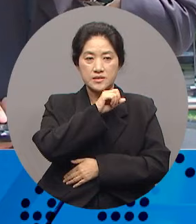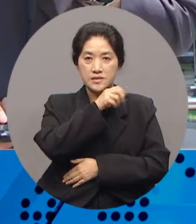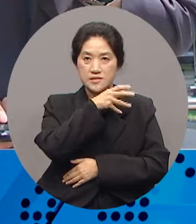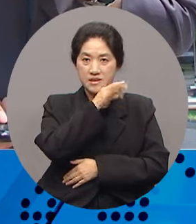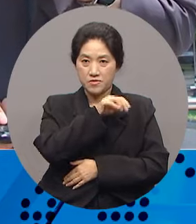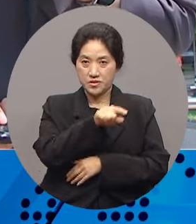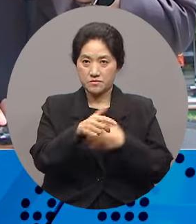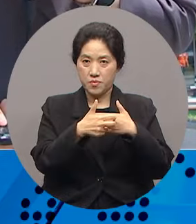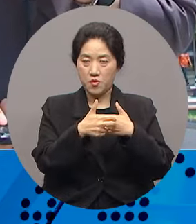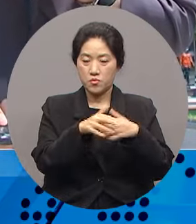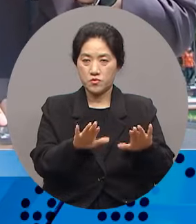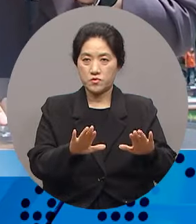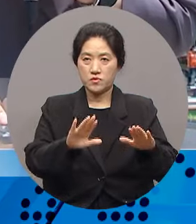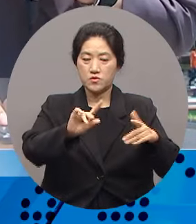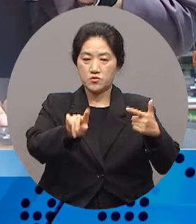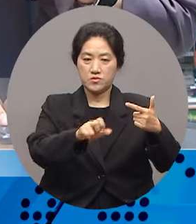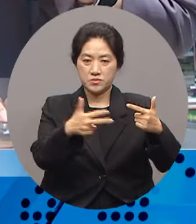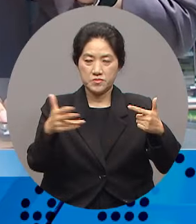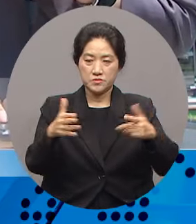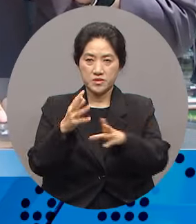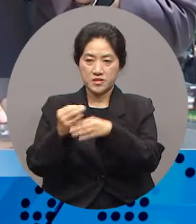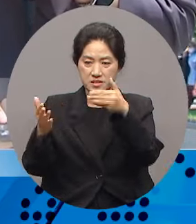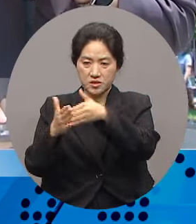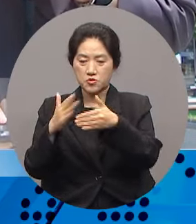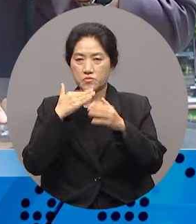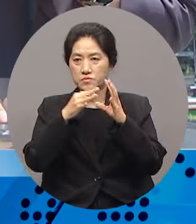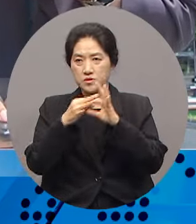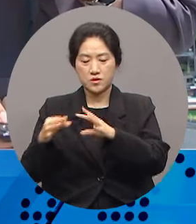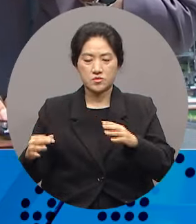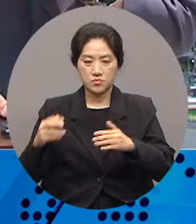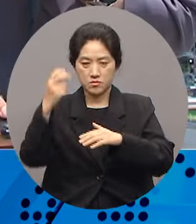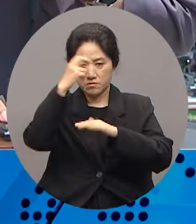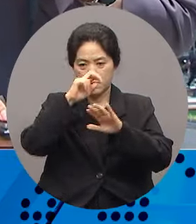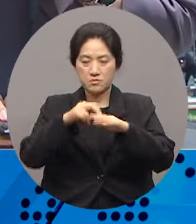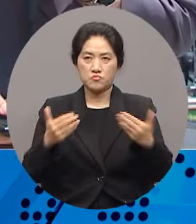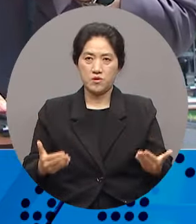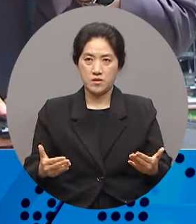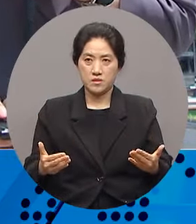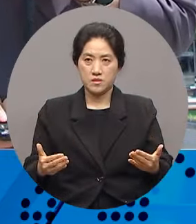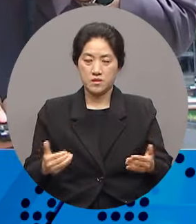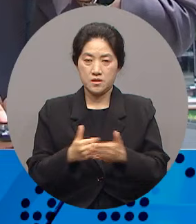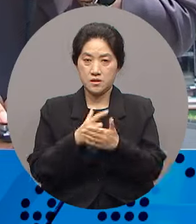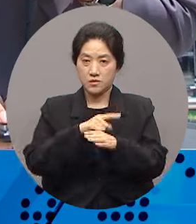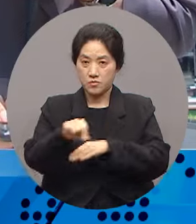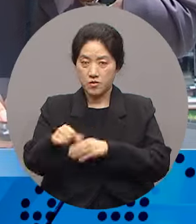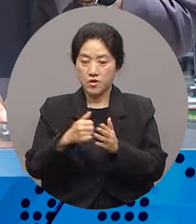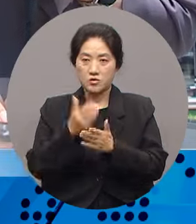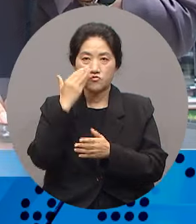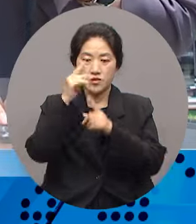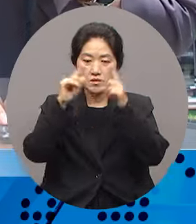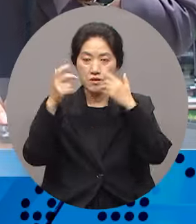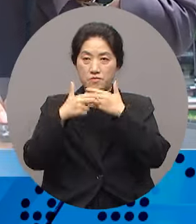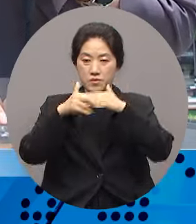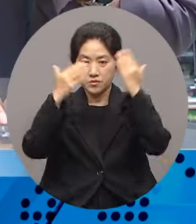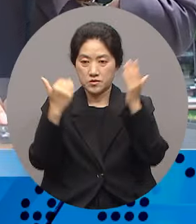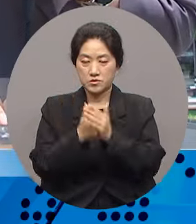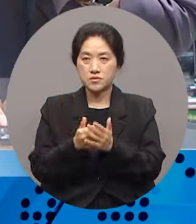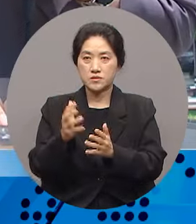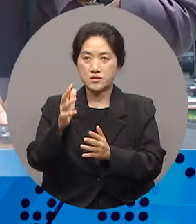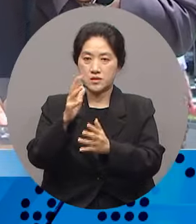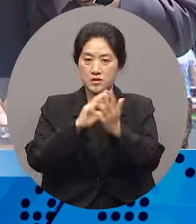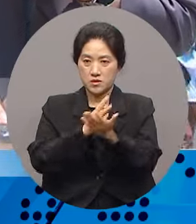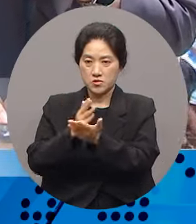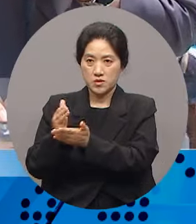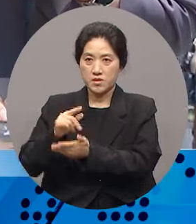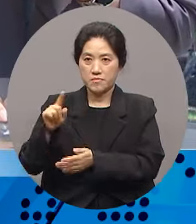오는 27일부터 무기한 휴진에 들어간다는 방침입니다. 비수도권에서는 울산대병원이 전체 외래 진료 103개